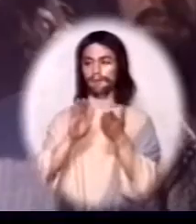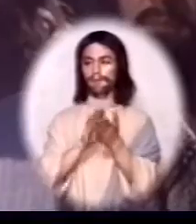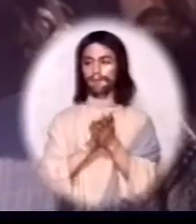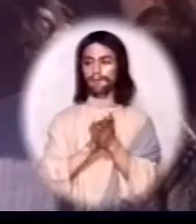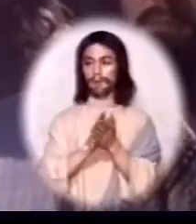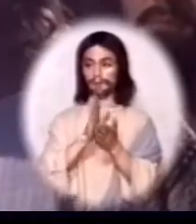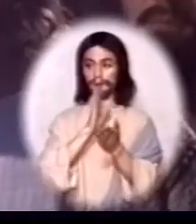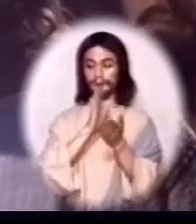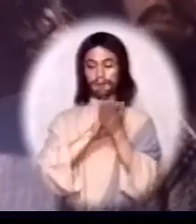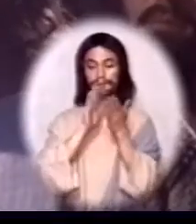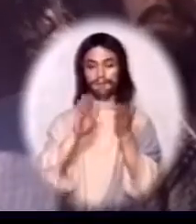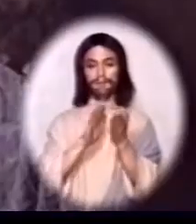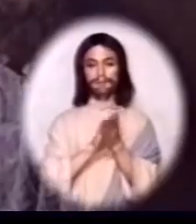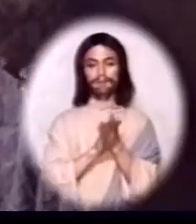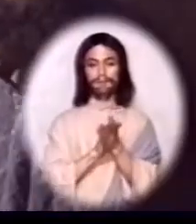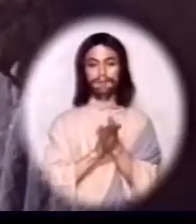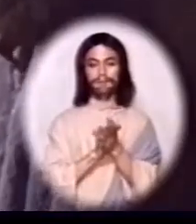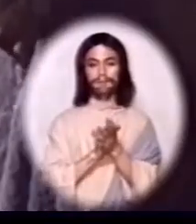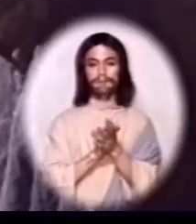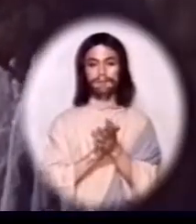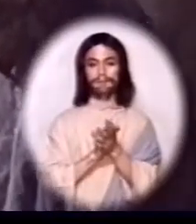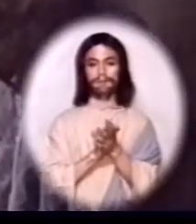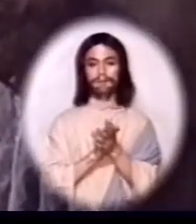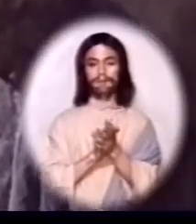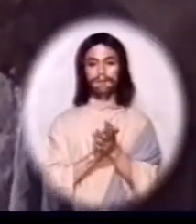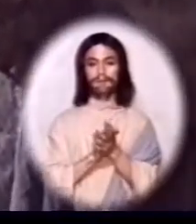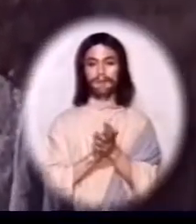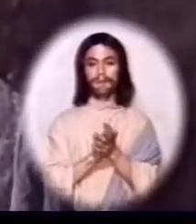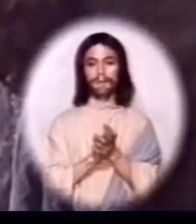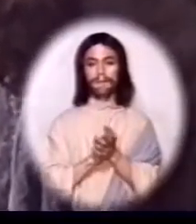않겠어요? 정말이에요.